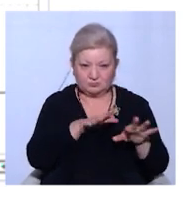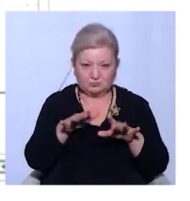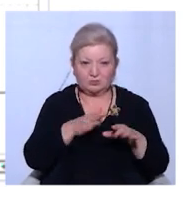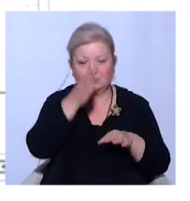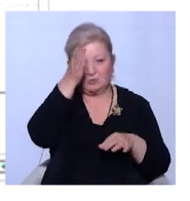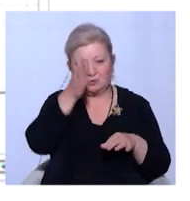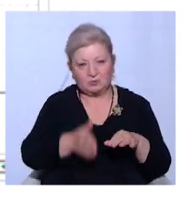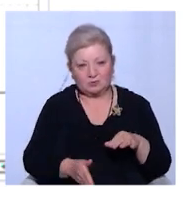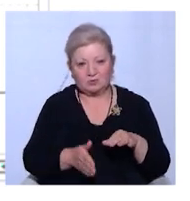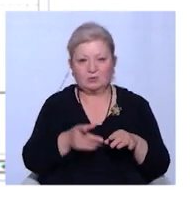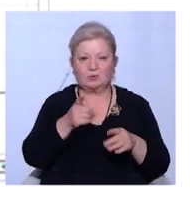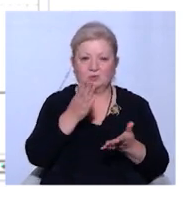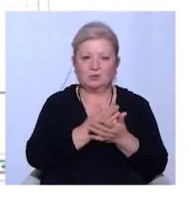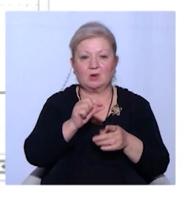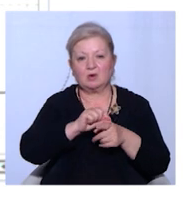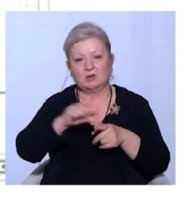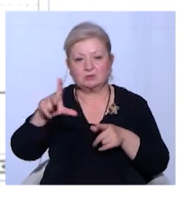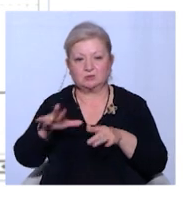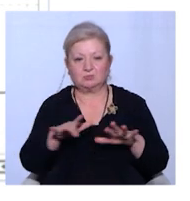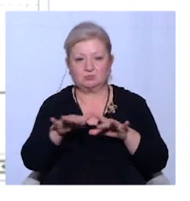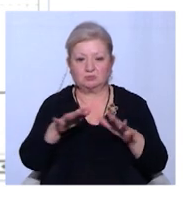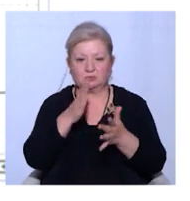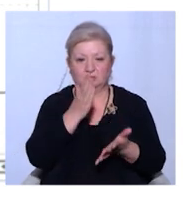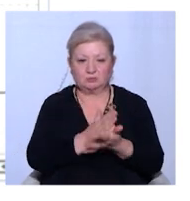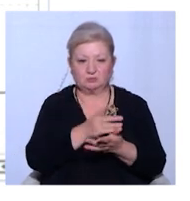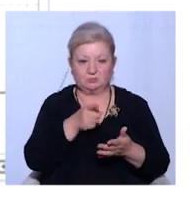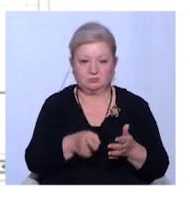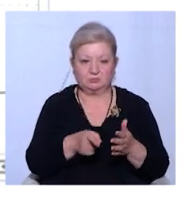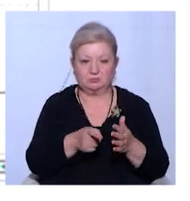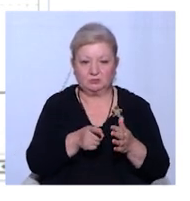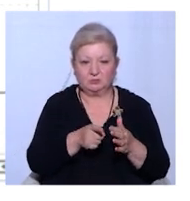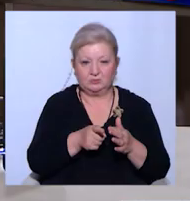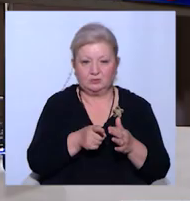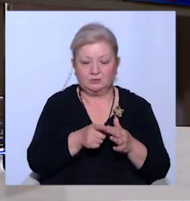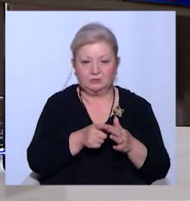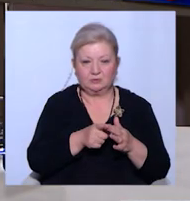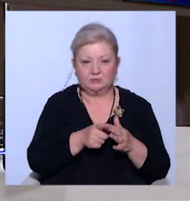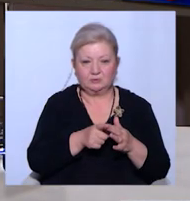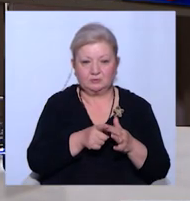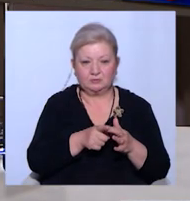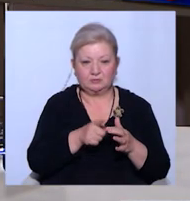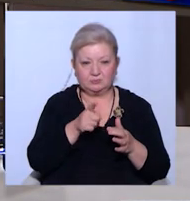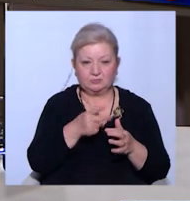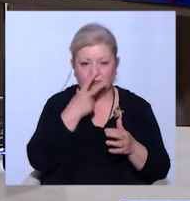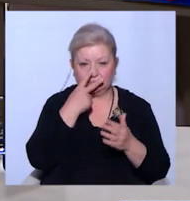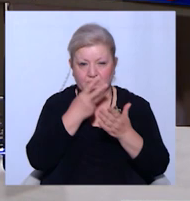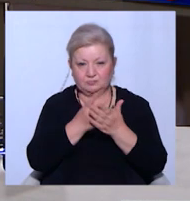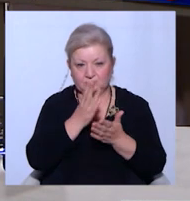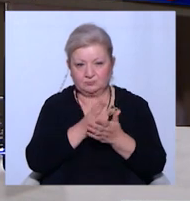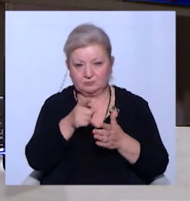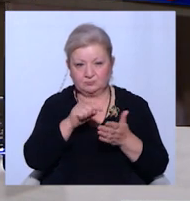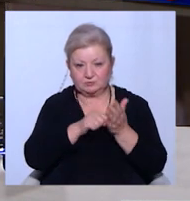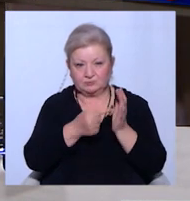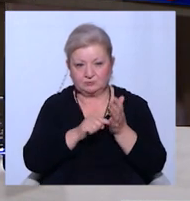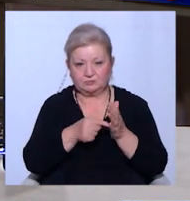აჩქარებული მოძრაობა, რაზედაც აი ეს ლურჯი გეგმილები მიგვითითებს. ერთი ექსპერიმენტი კიდევ ჩავატაროთ